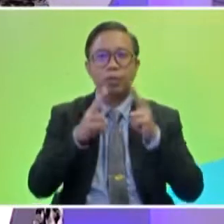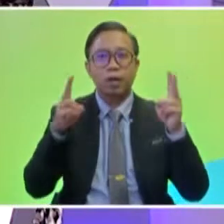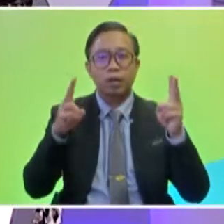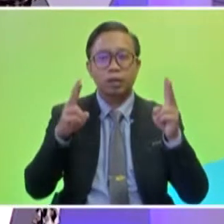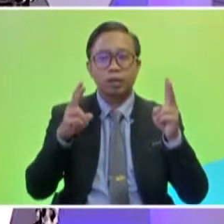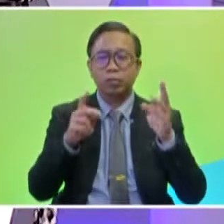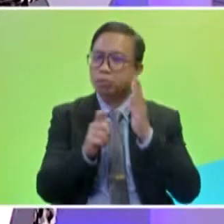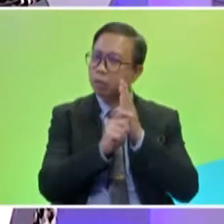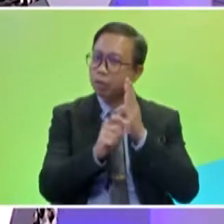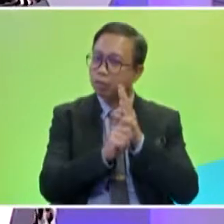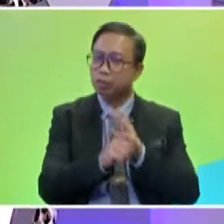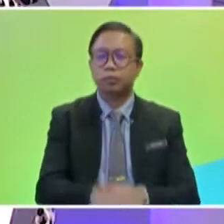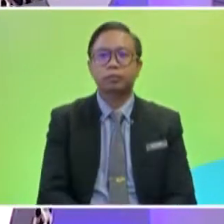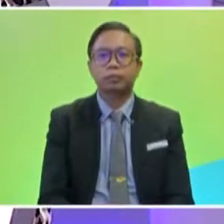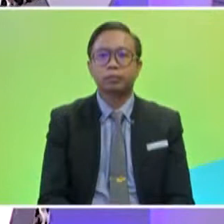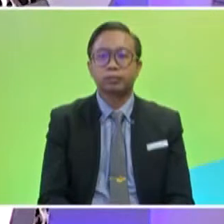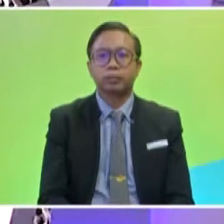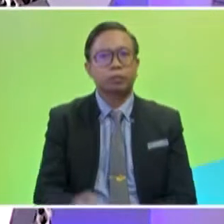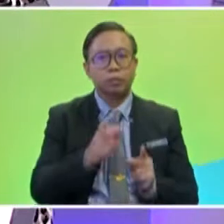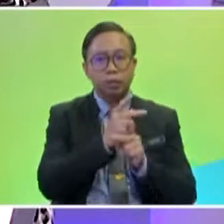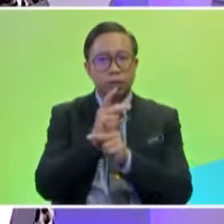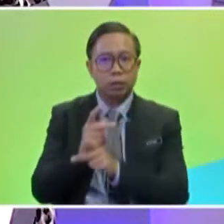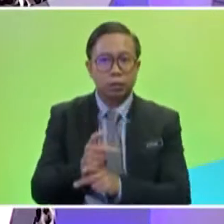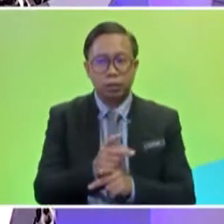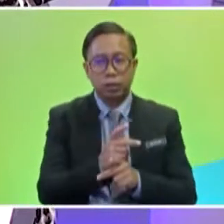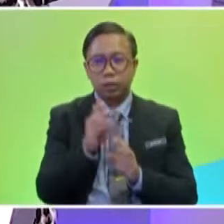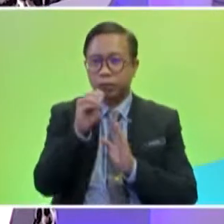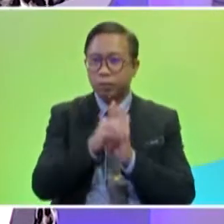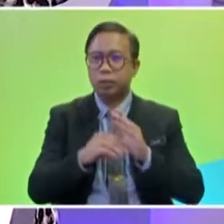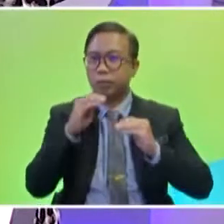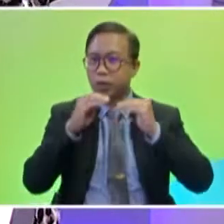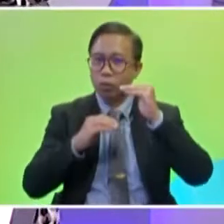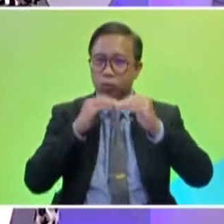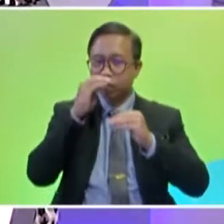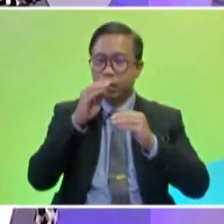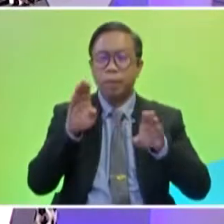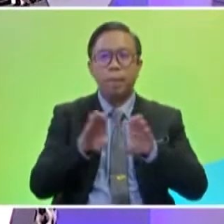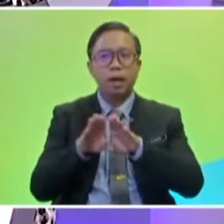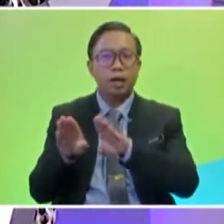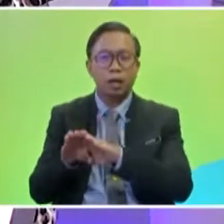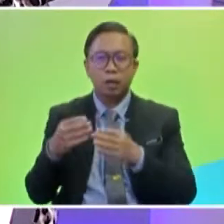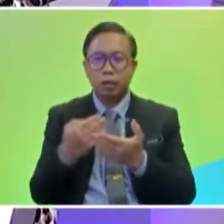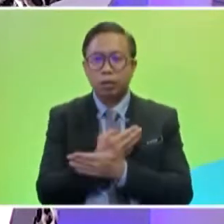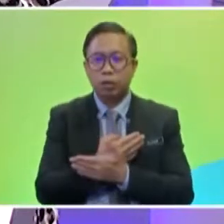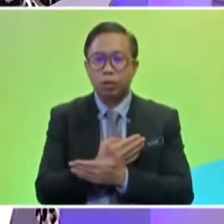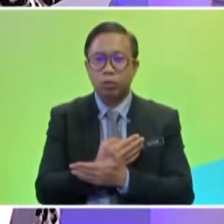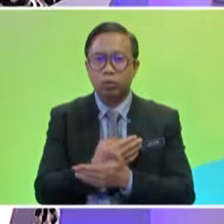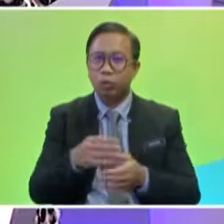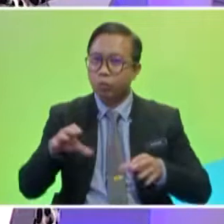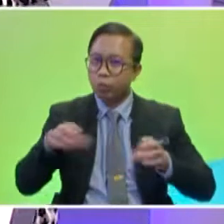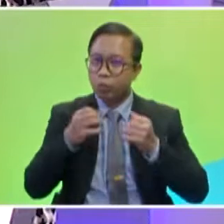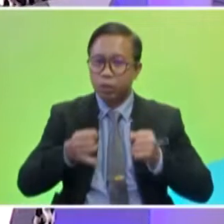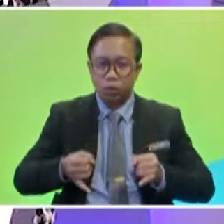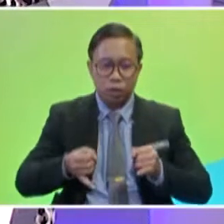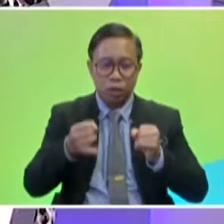jadi perlulah ada tetapi perlu lagi Kawaii pembangunannya Abanda baharu kemudian yang pembinaan jalan raya